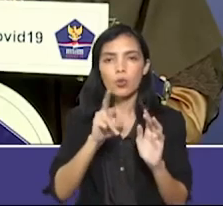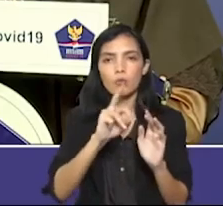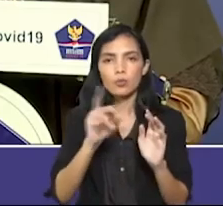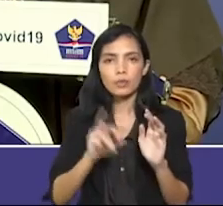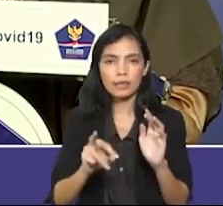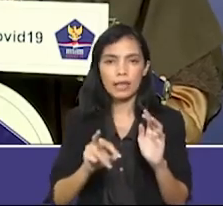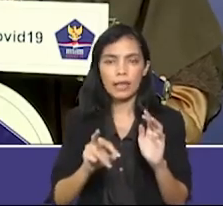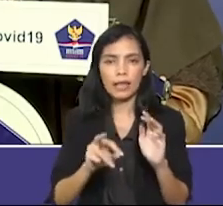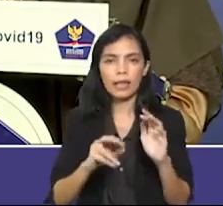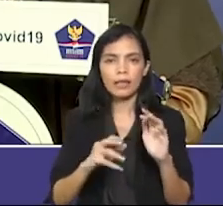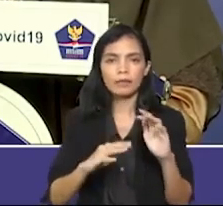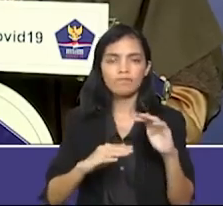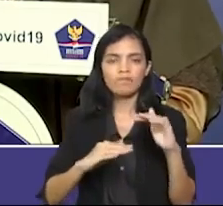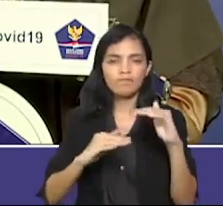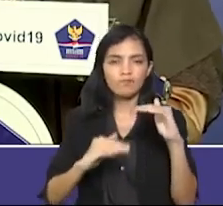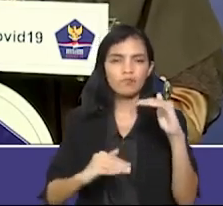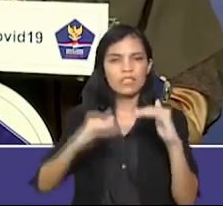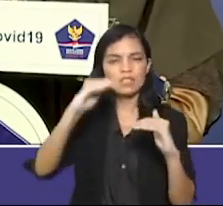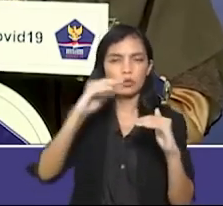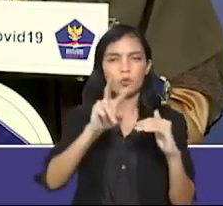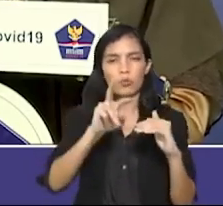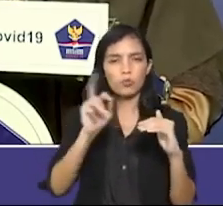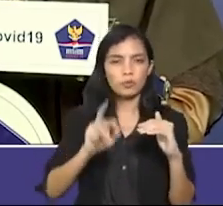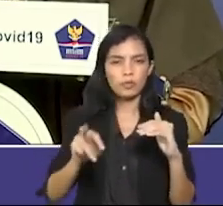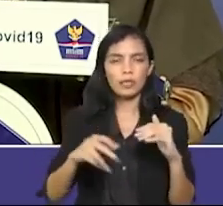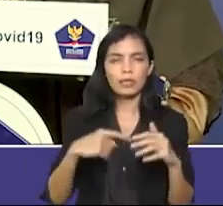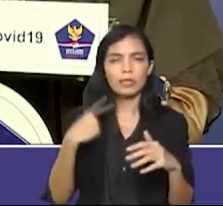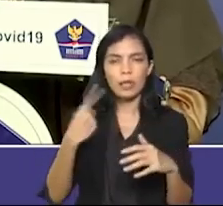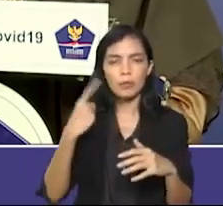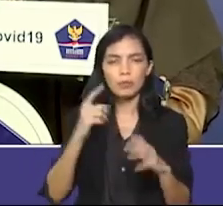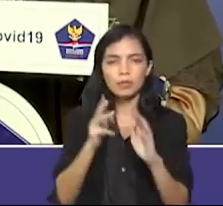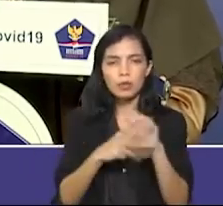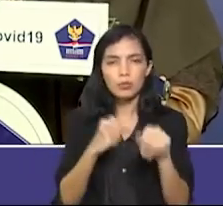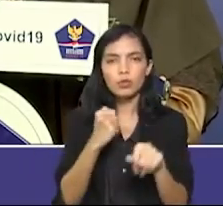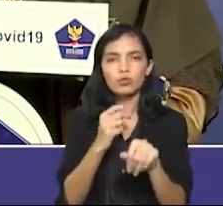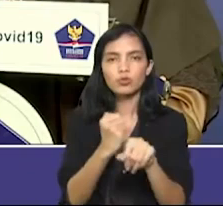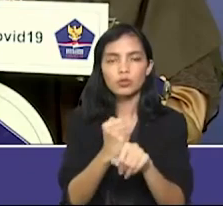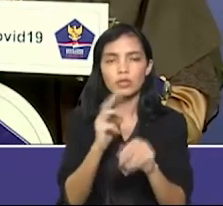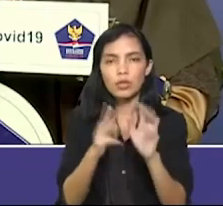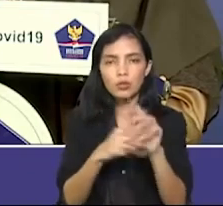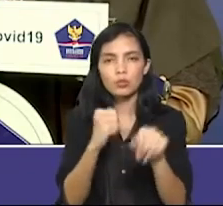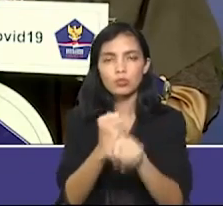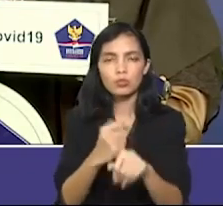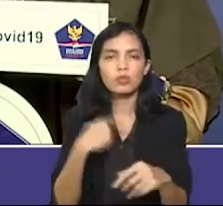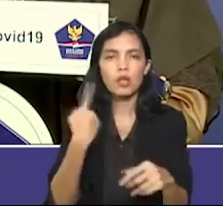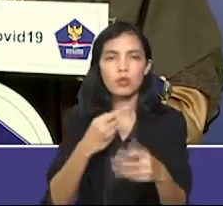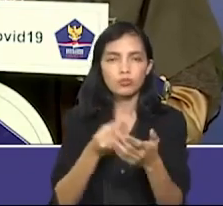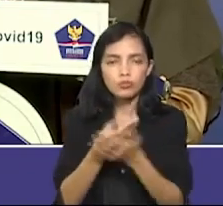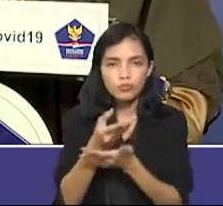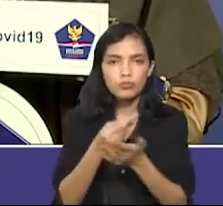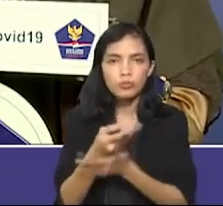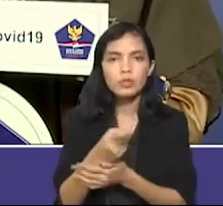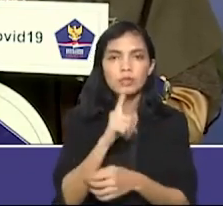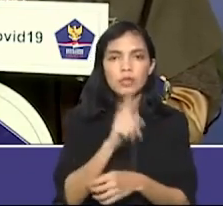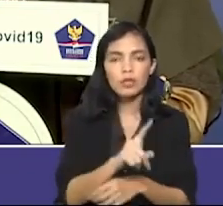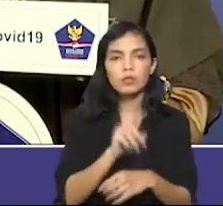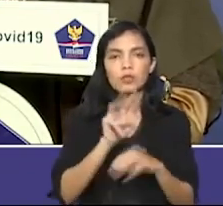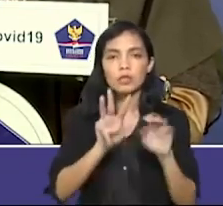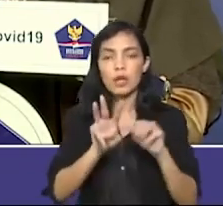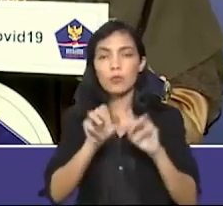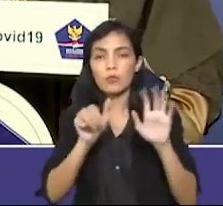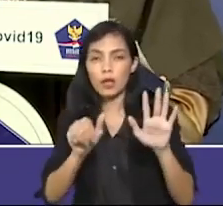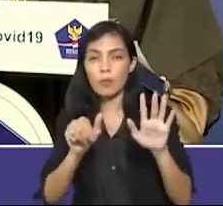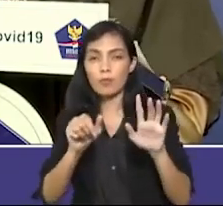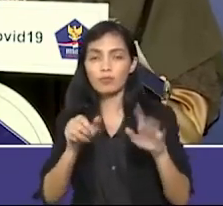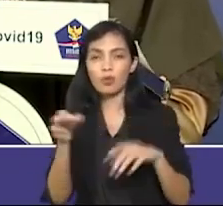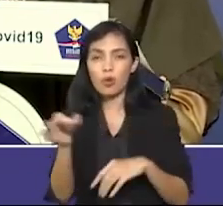tertinggi teratas data tersebut kami update setiap minggunya dan 136 kabupaten kota ini merupakan kabupaten